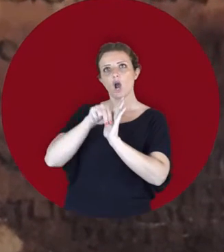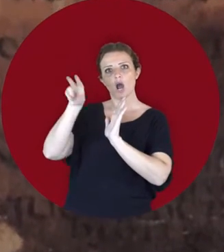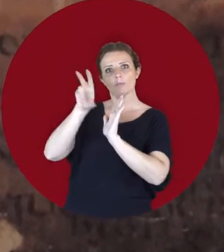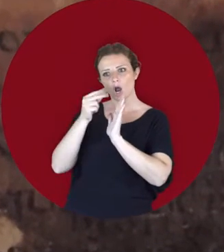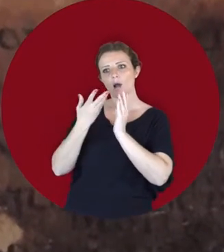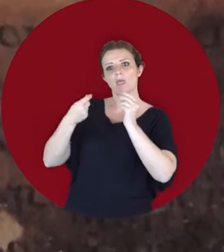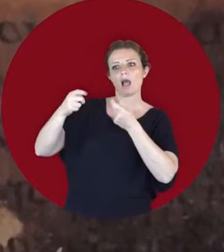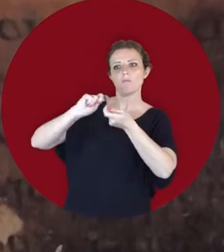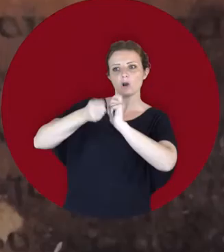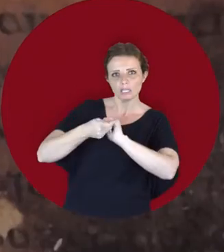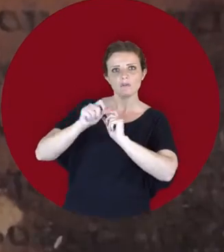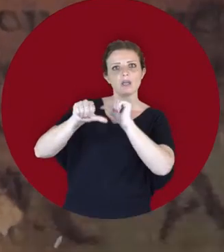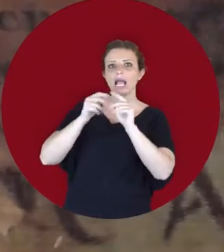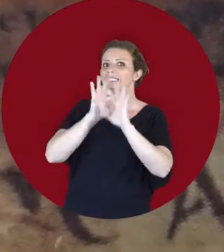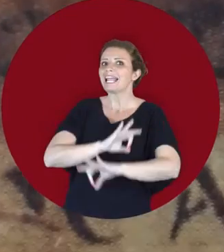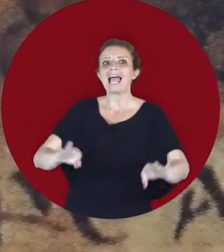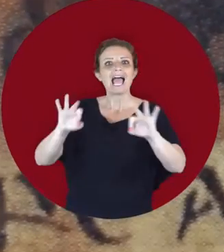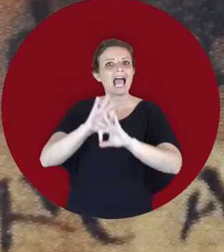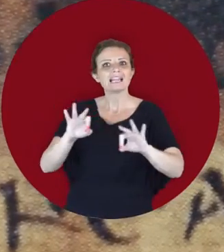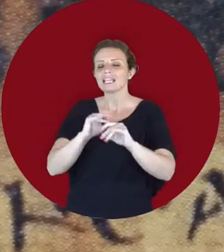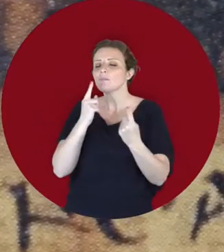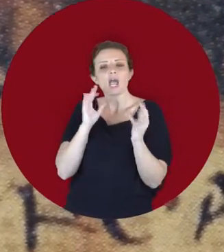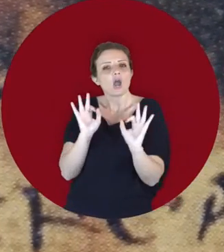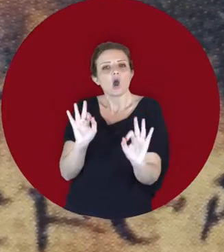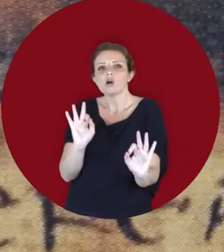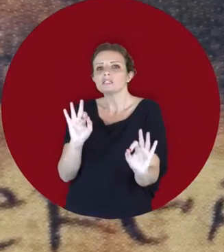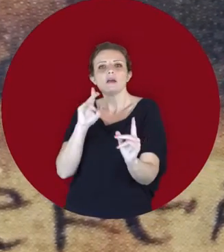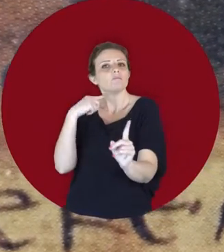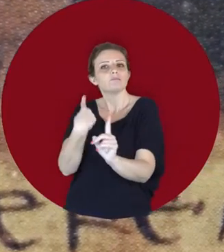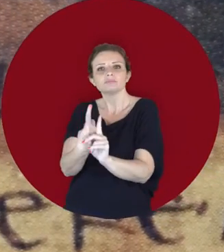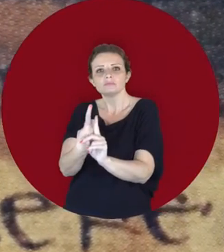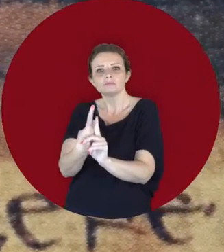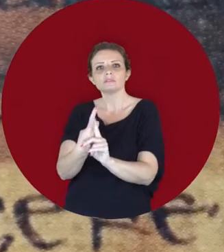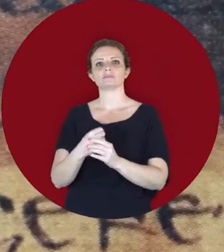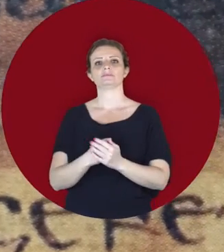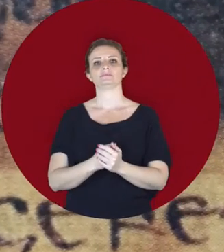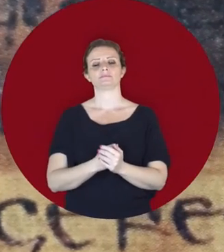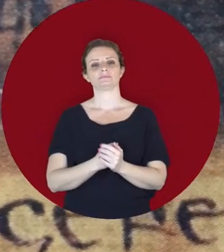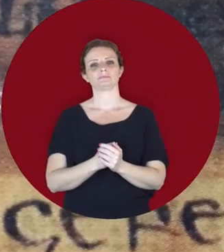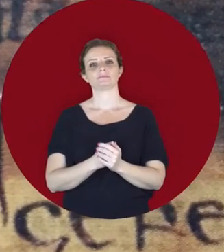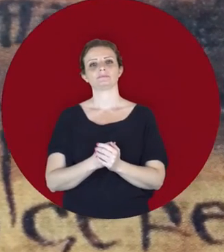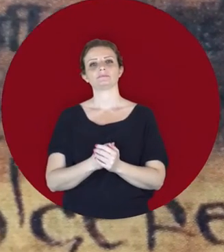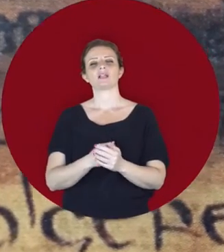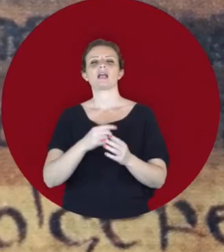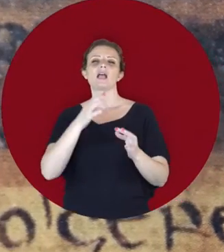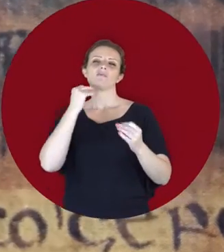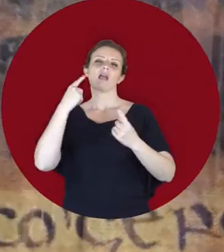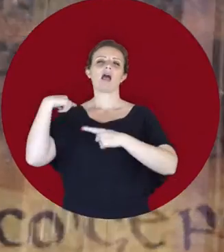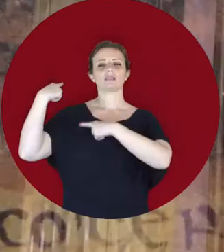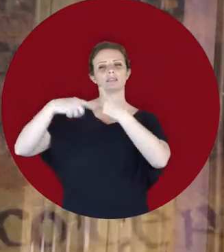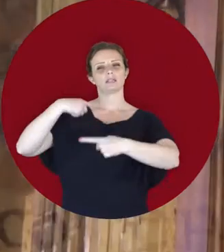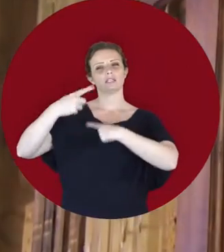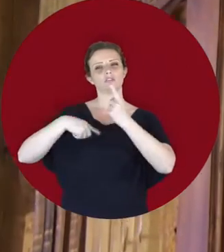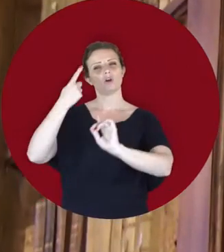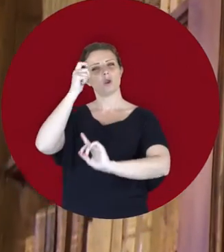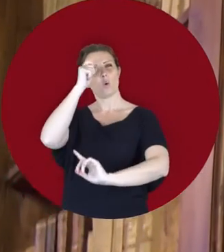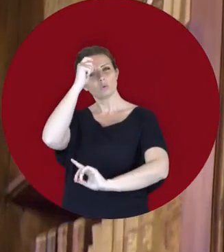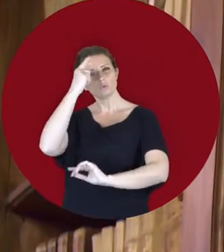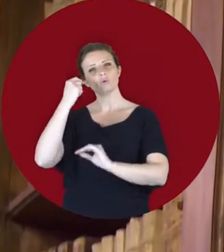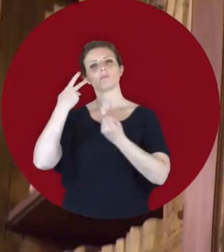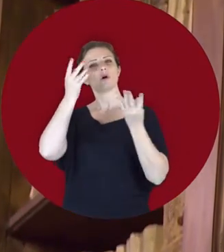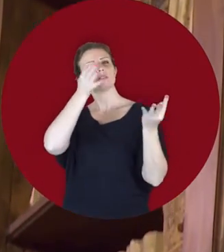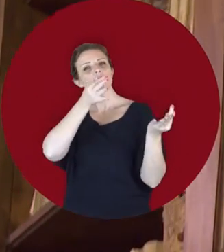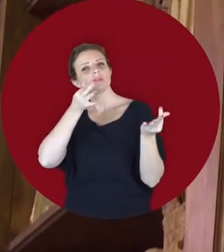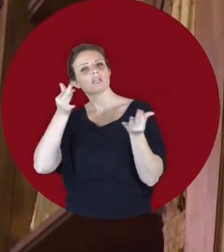noi direttamente, senza il tramite di compilazioni successive, come quella di Giustiniano, che ne abbiano alterato il significato.